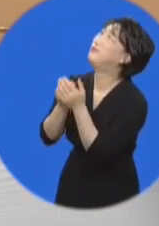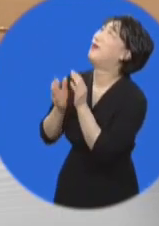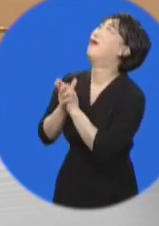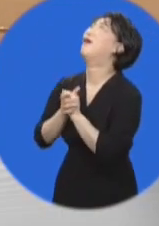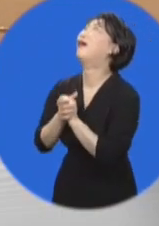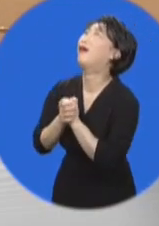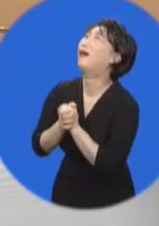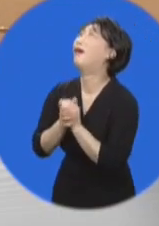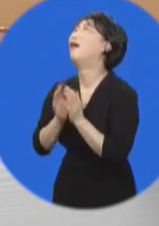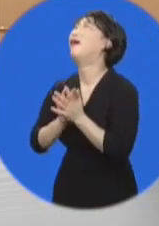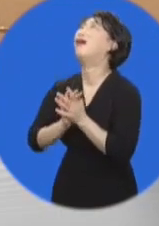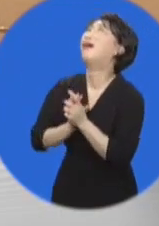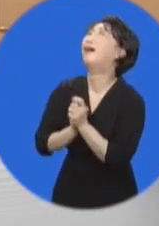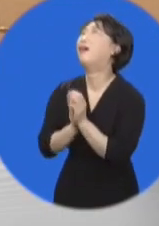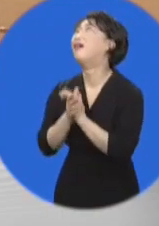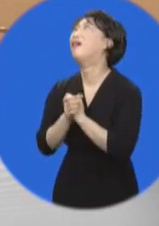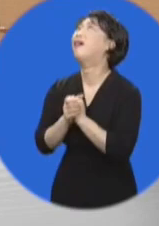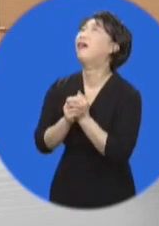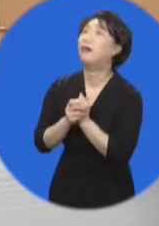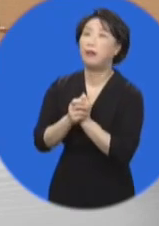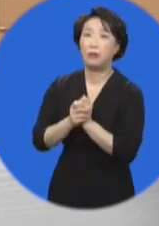손을 캐줄 수 없습니까?